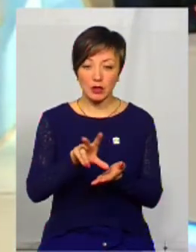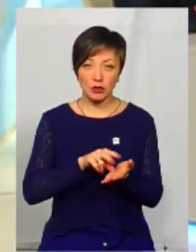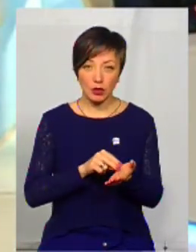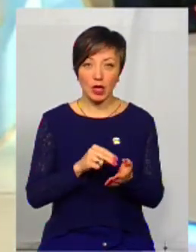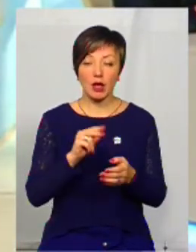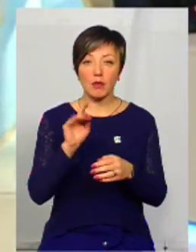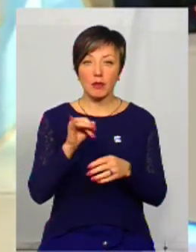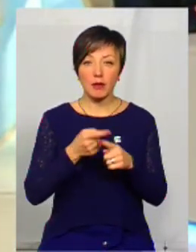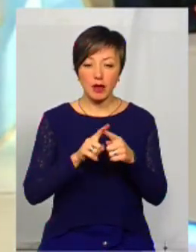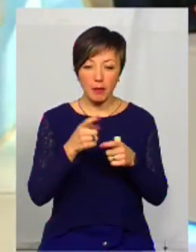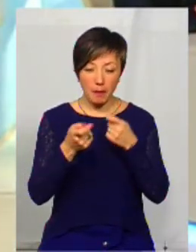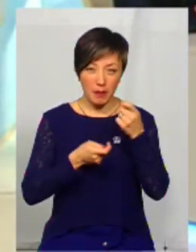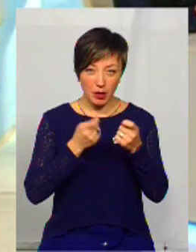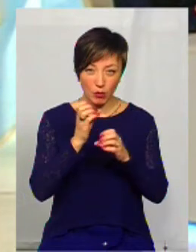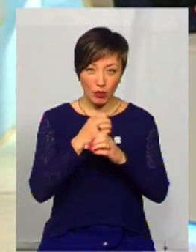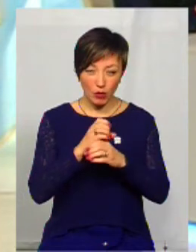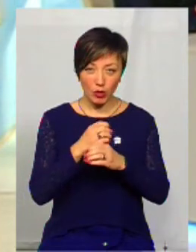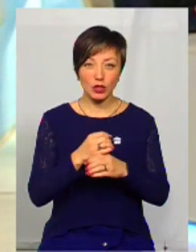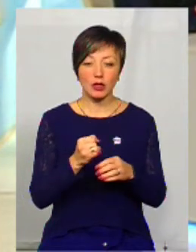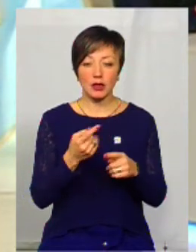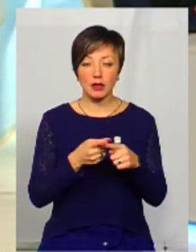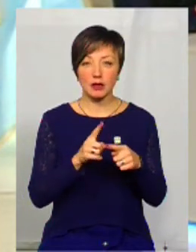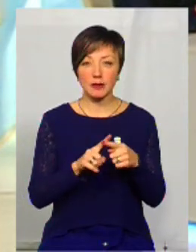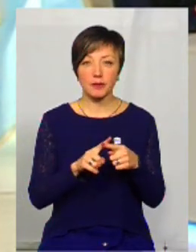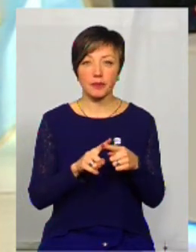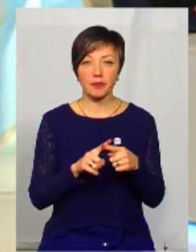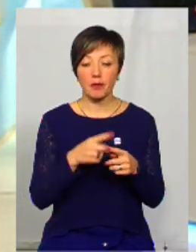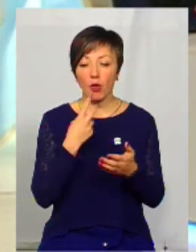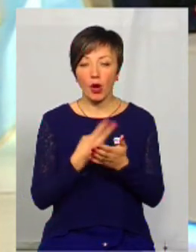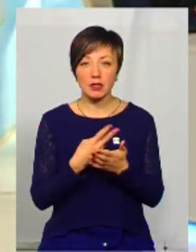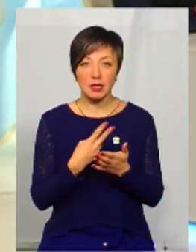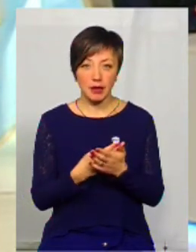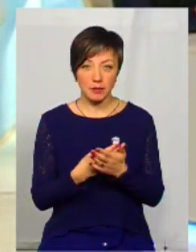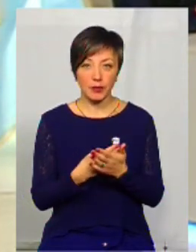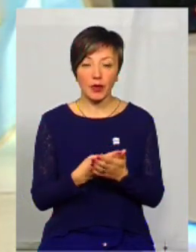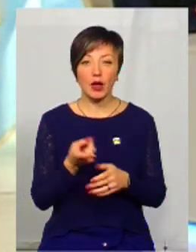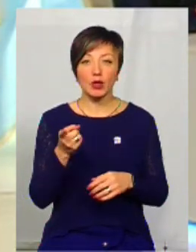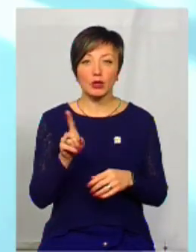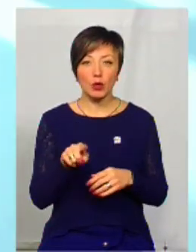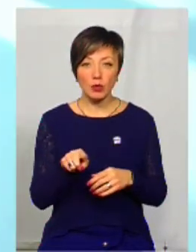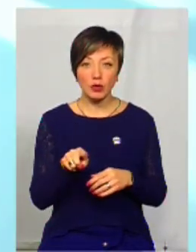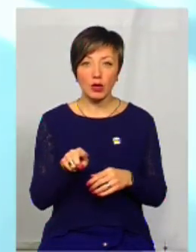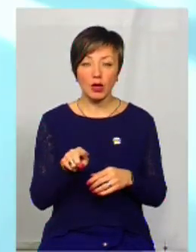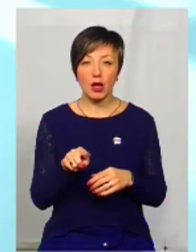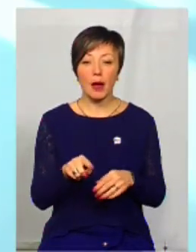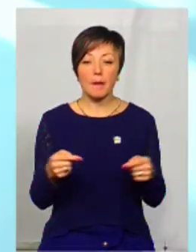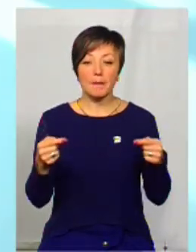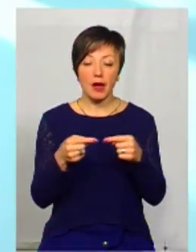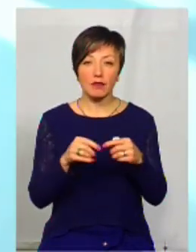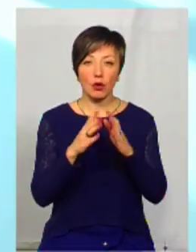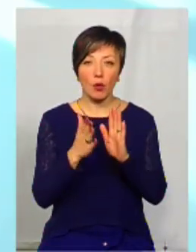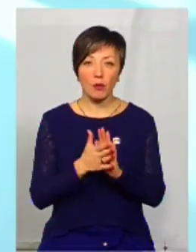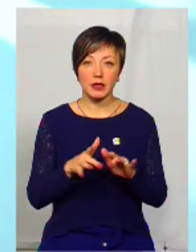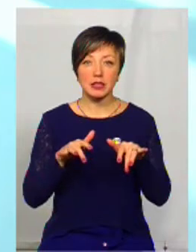зразочок, проводяться змиви, скажімо так, для посіву на мікробіологічні показники. Тобто, певний комплекс заходів, щоб